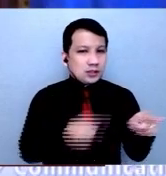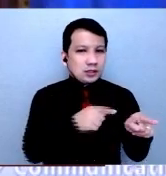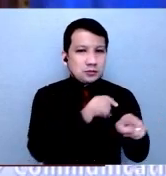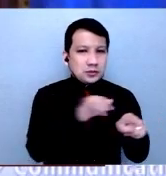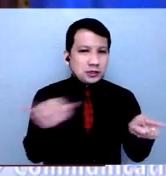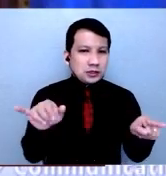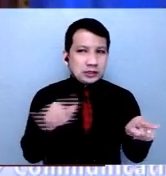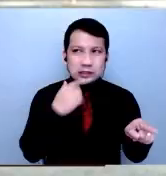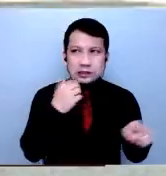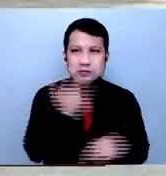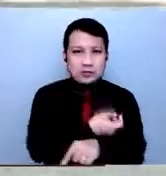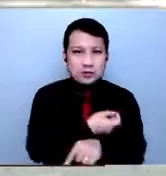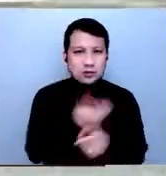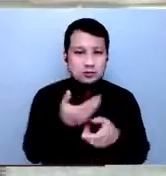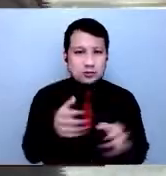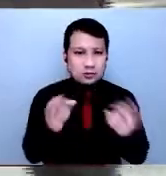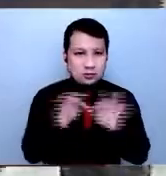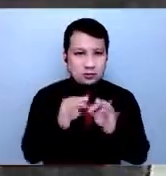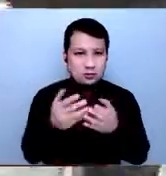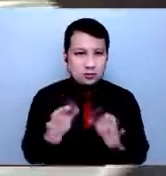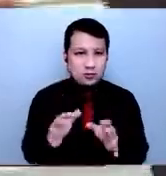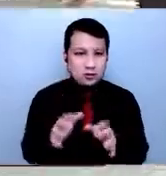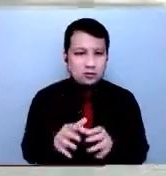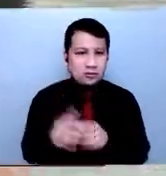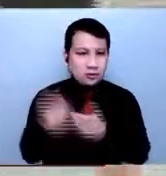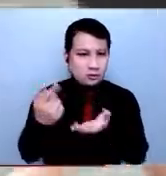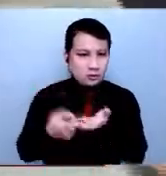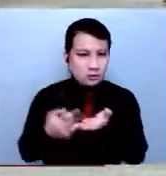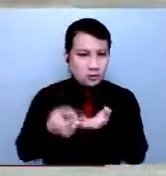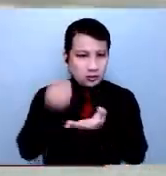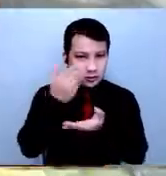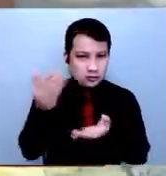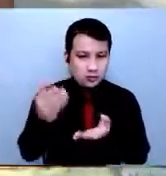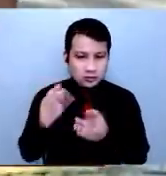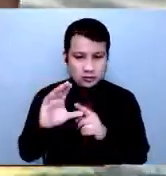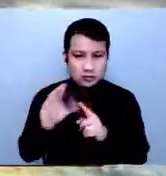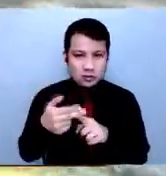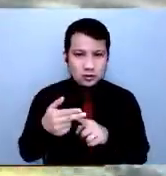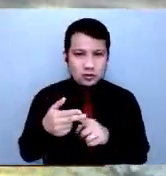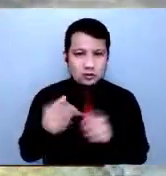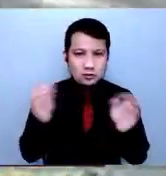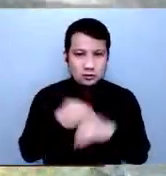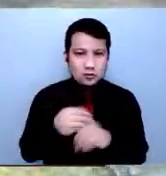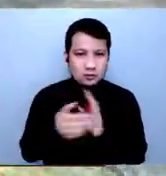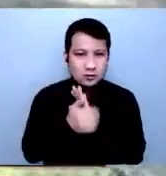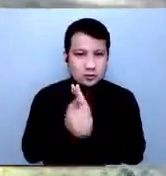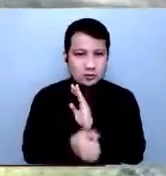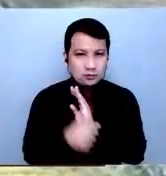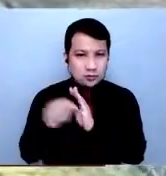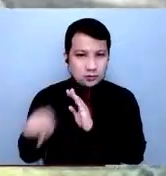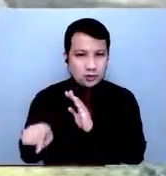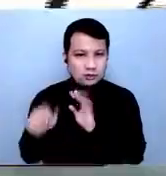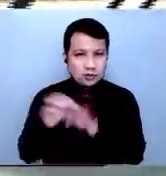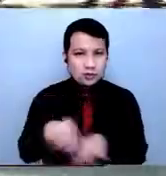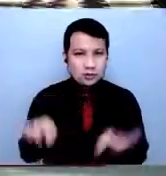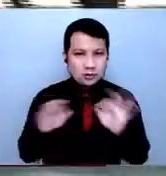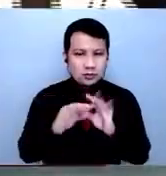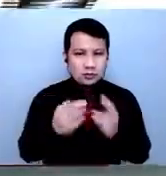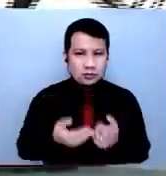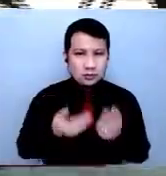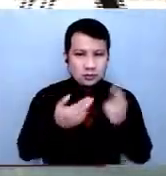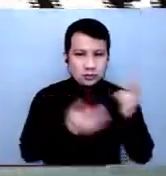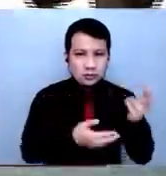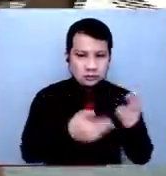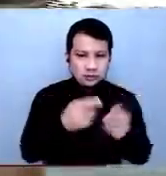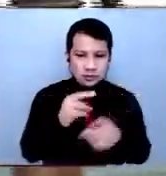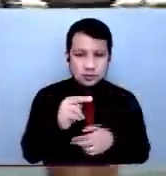mga bakunado na. Pinag-uusapan na yan ng mga city health officers at expert pediatrician para magbigay ng rekomendasyon sa Metro